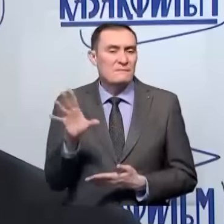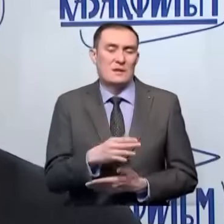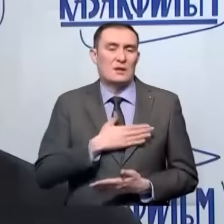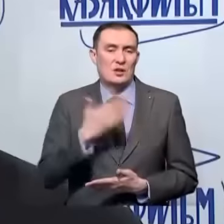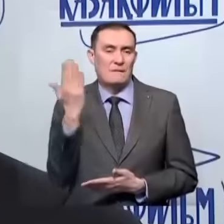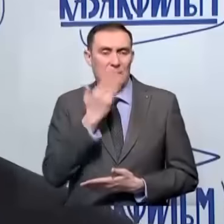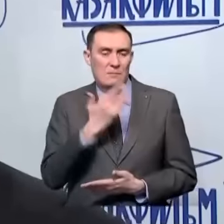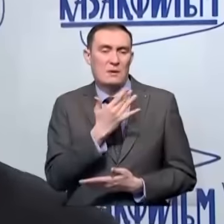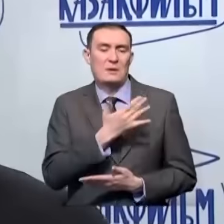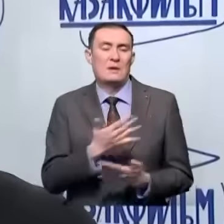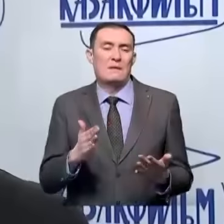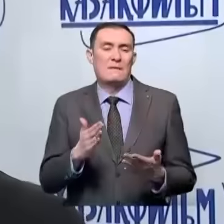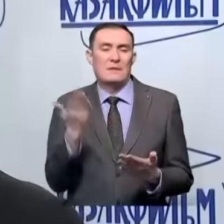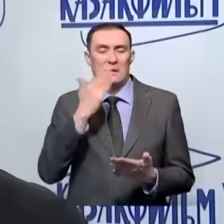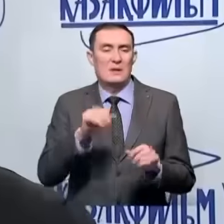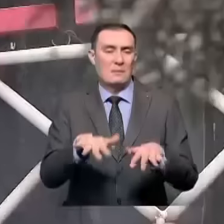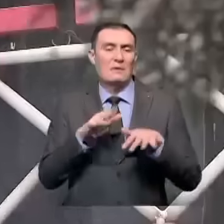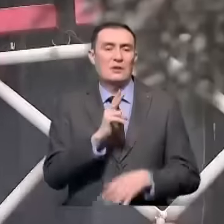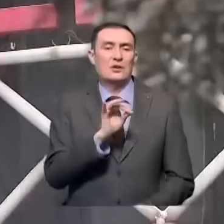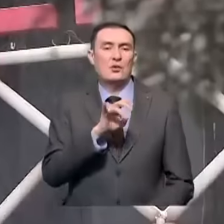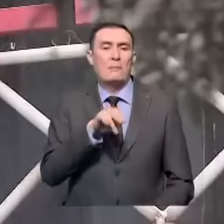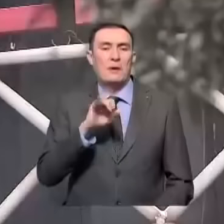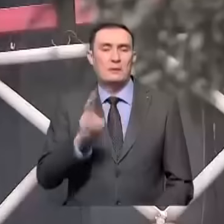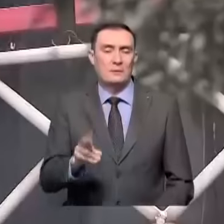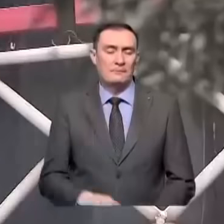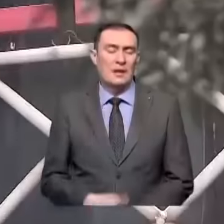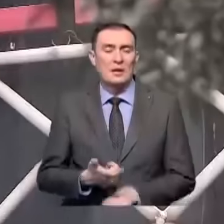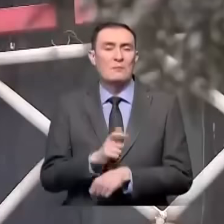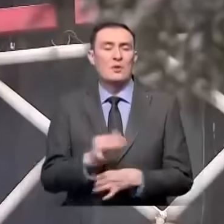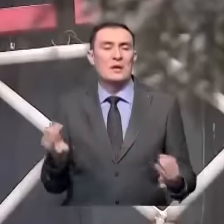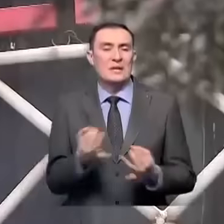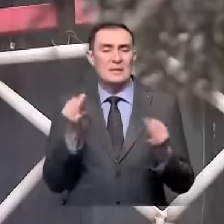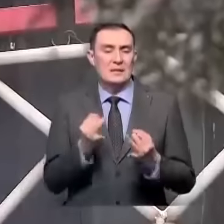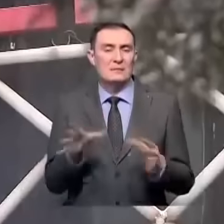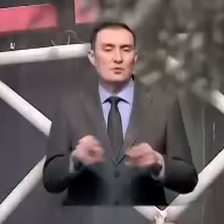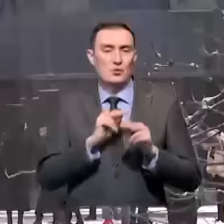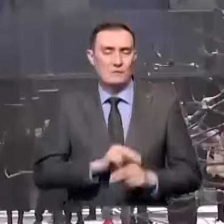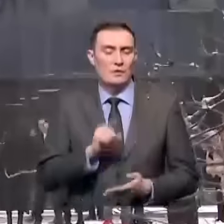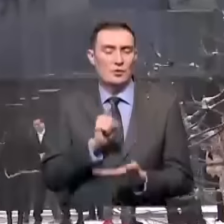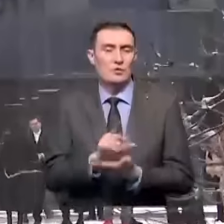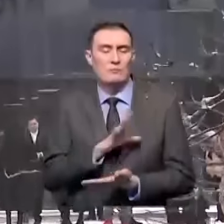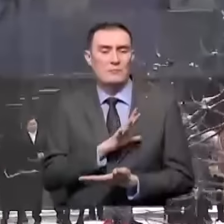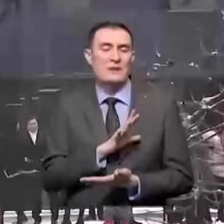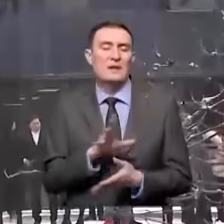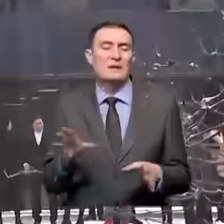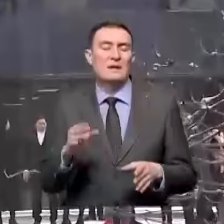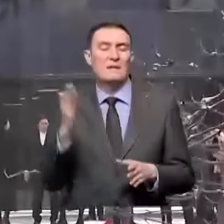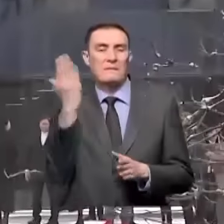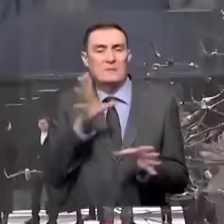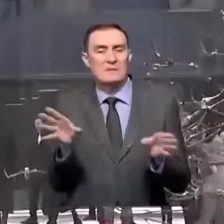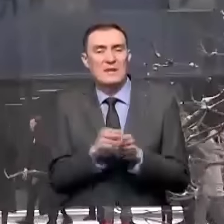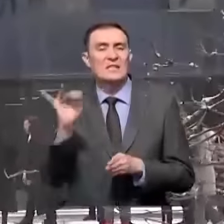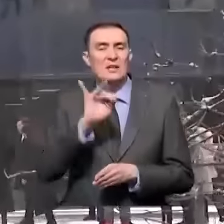фильмы в кинотеатрах «Кинопарк». Наиболее интересным направлением сотрудничества должно стать производство совместных фильмов